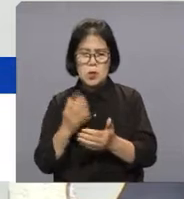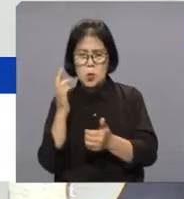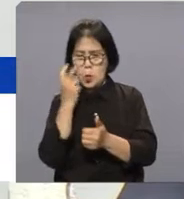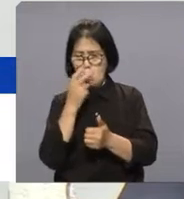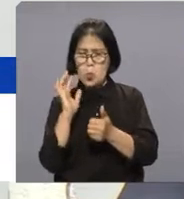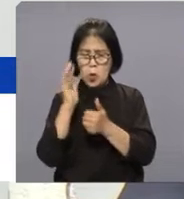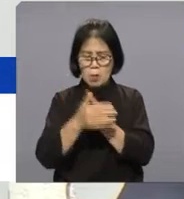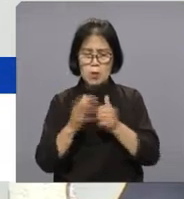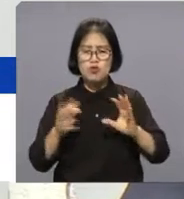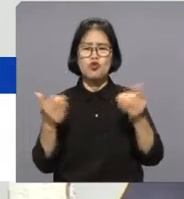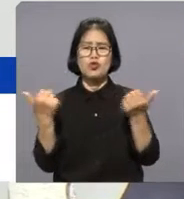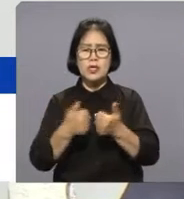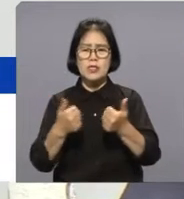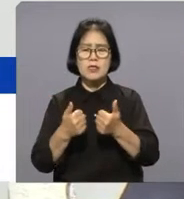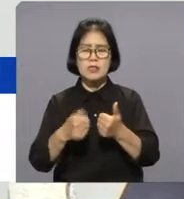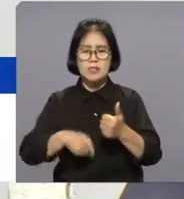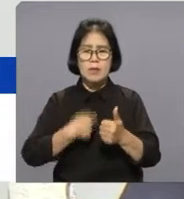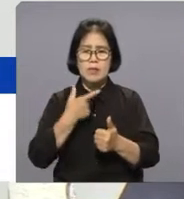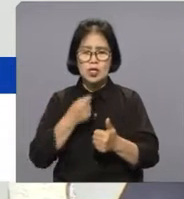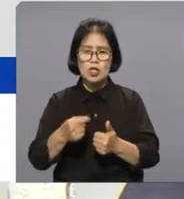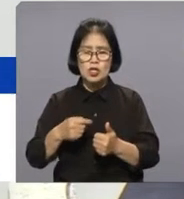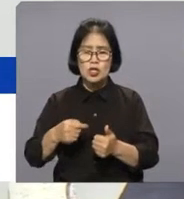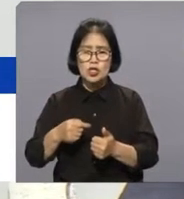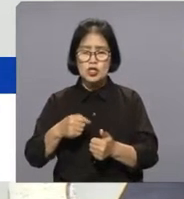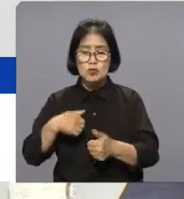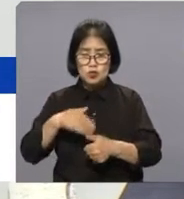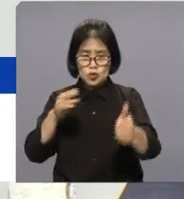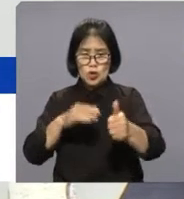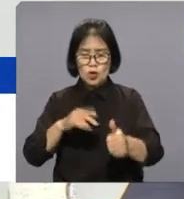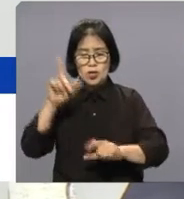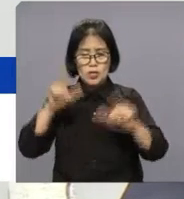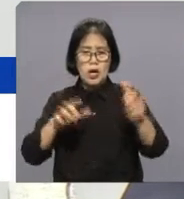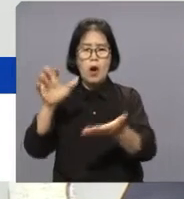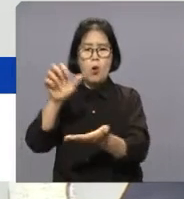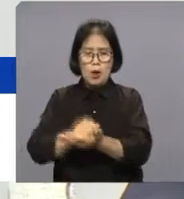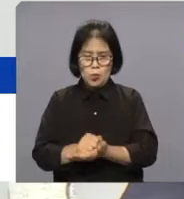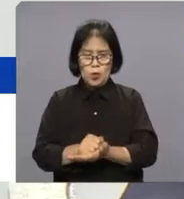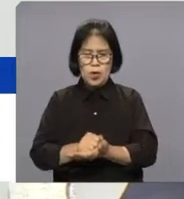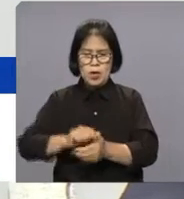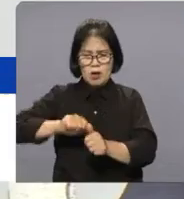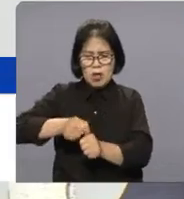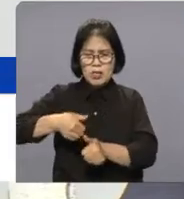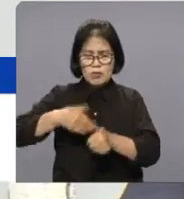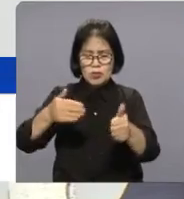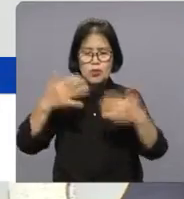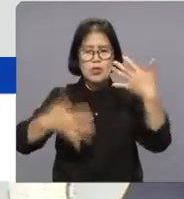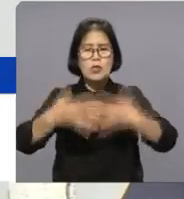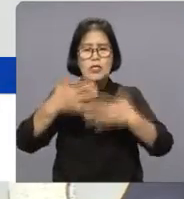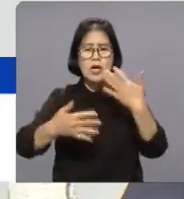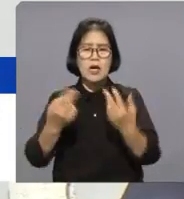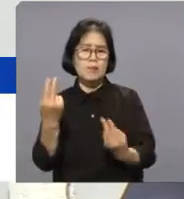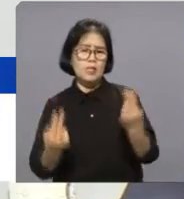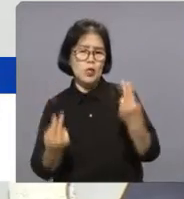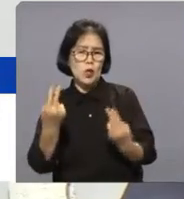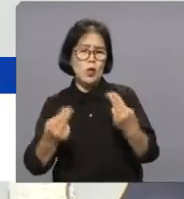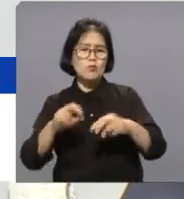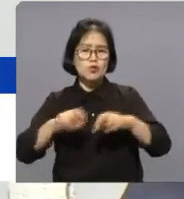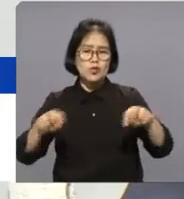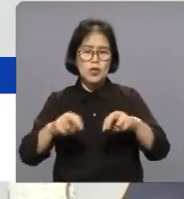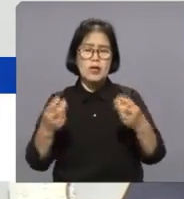국회 차원에서 자발적인 북송 현장 영상을 확보해 강제 북송 영상과 비교 분석하는